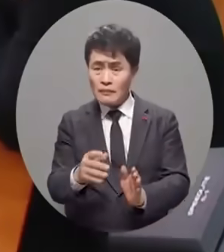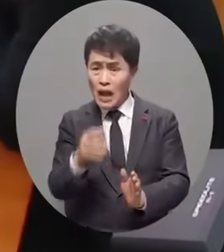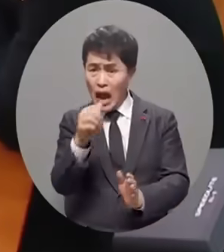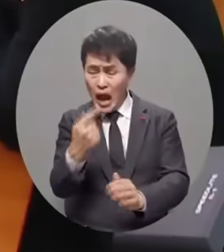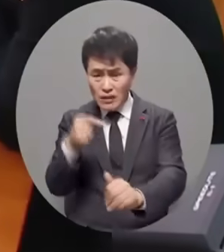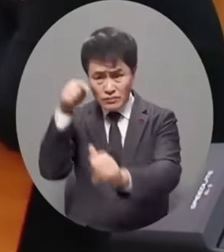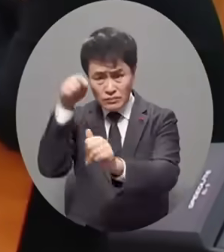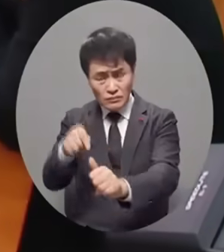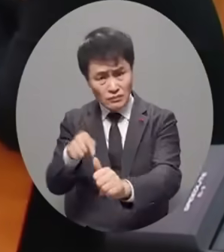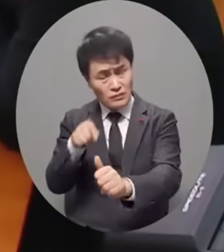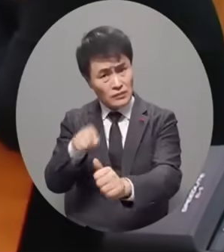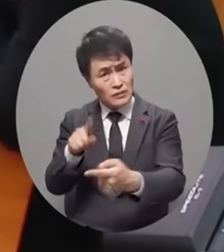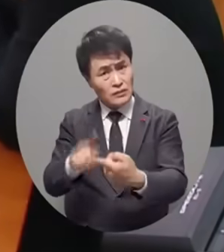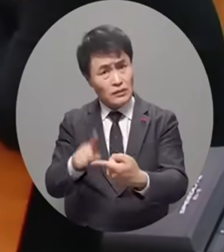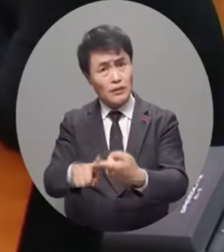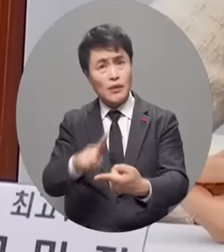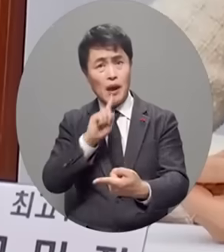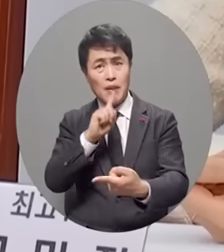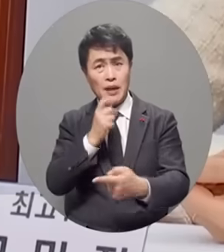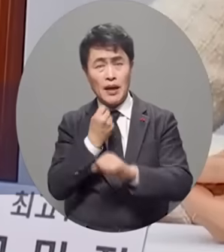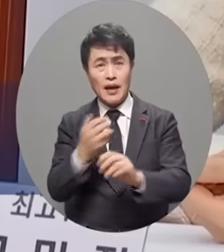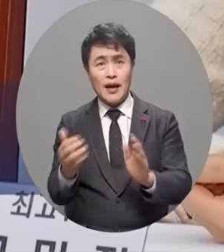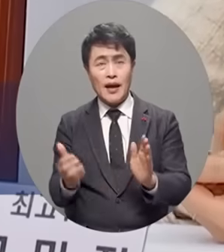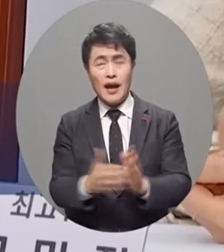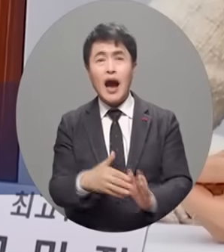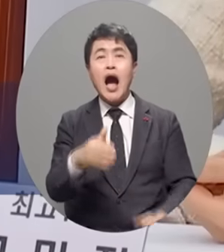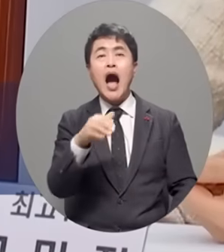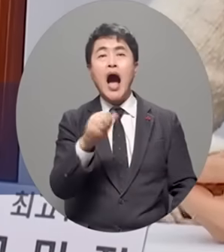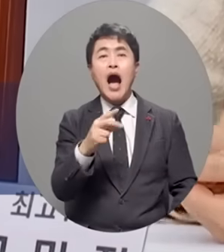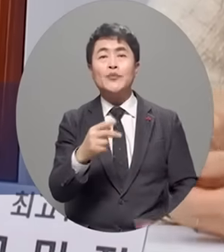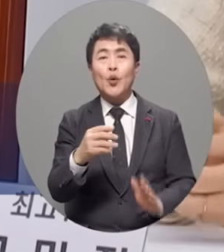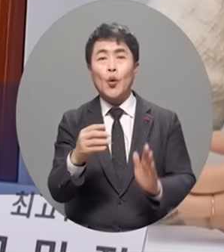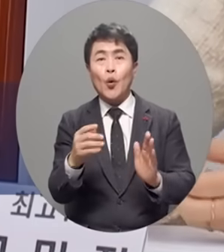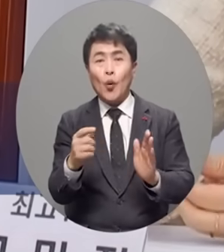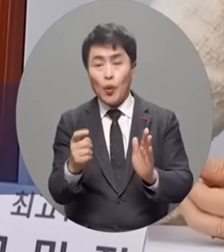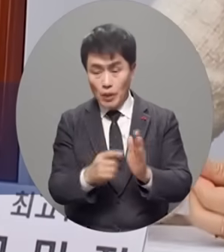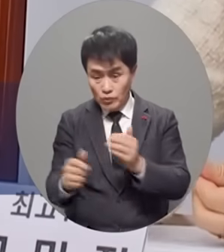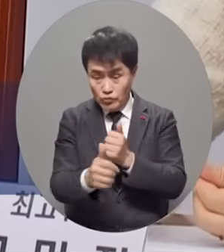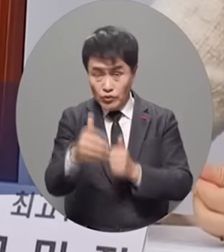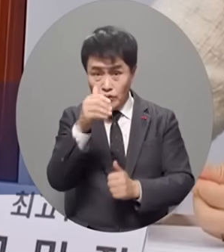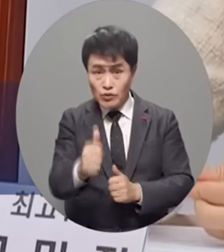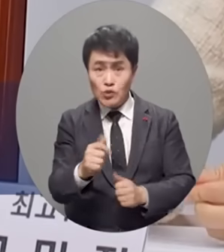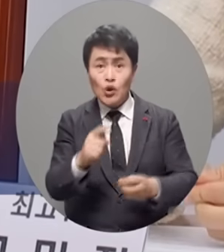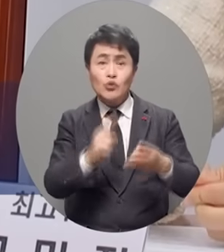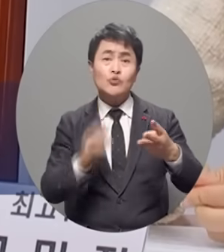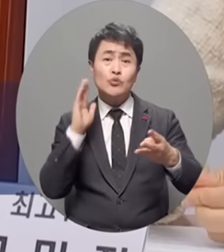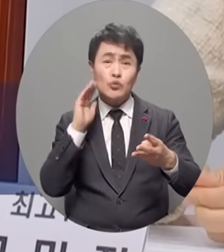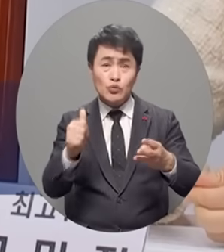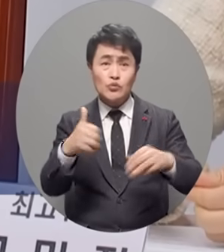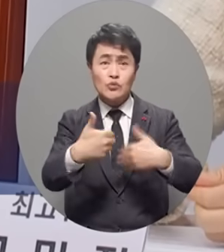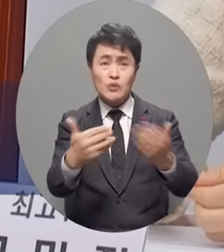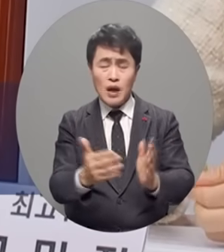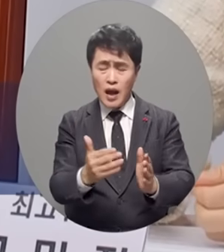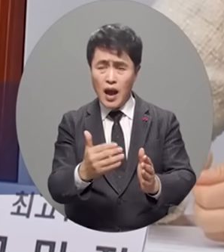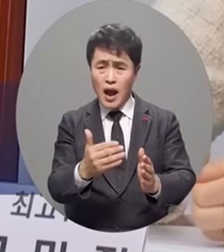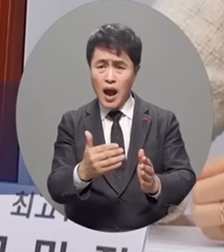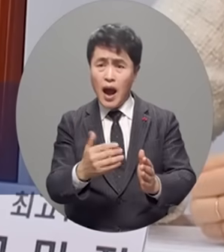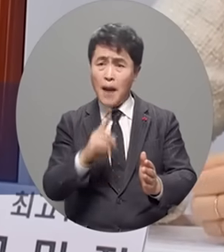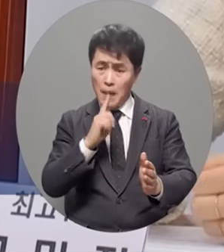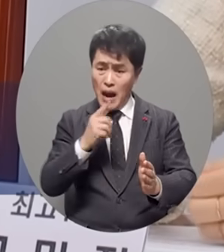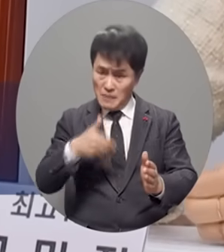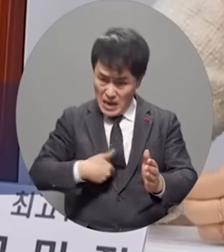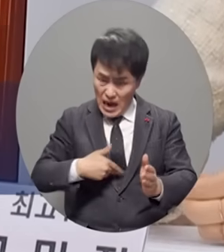향해 포문을 열었습니다. 한동훈 비대위원장은 윤석열 대통령에 대해서 과감하게 할 소리